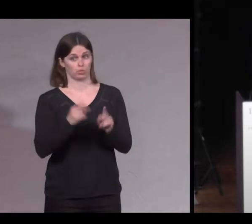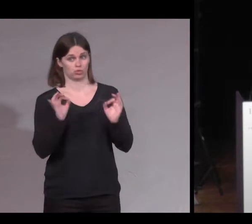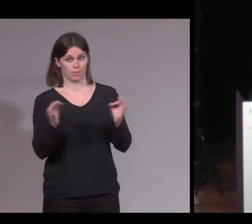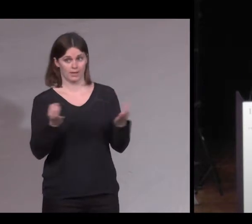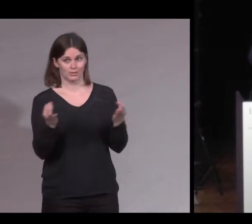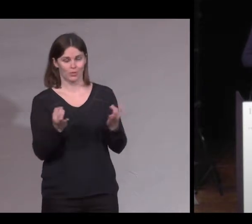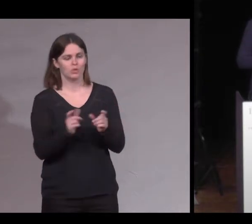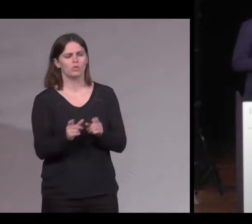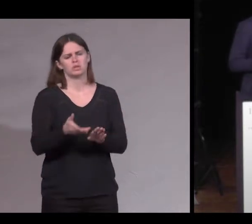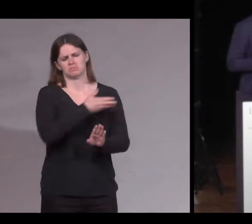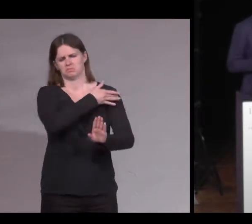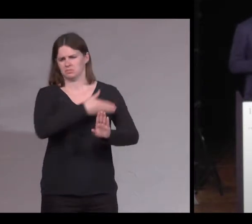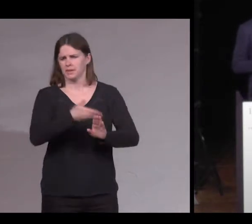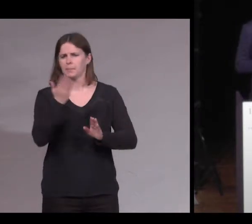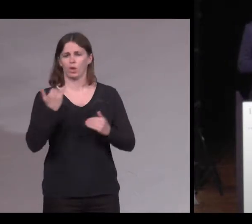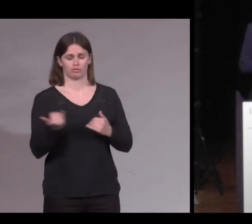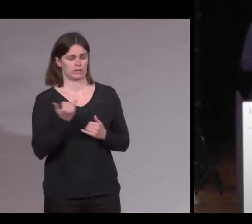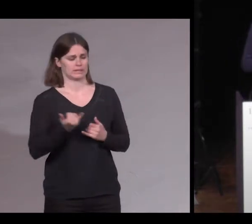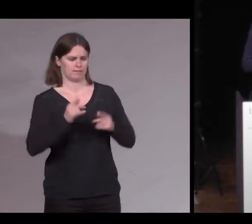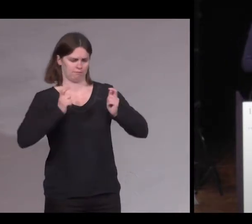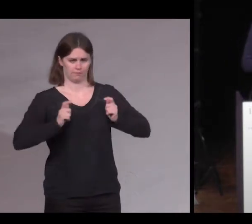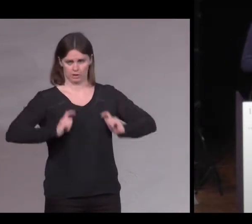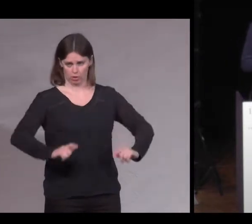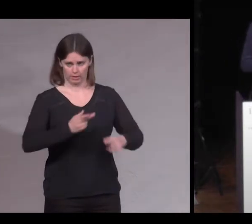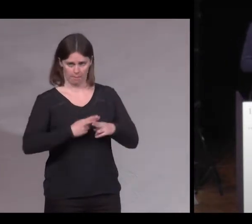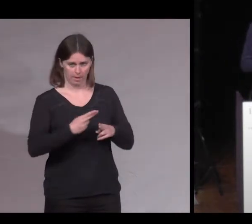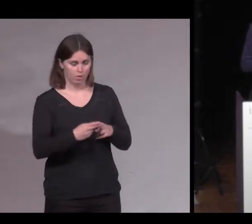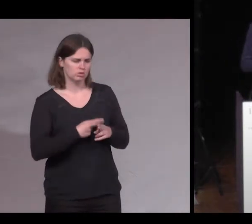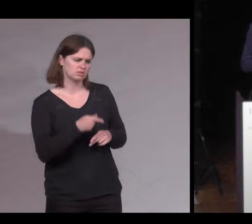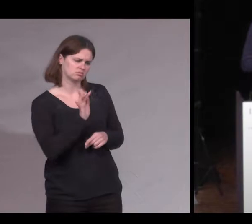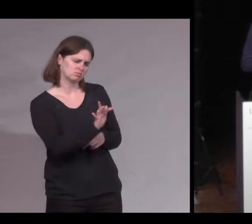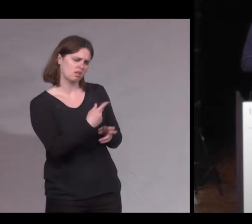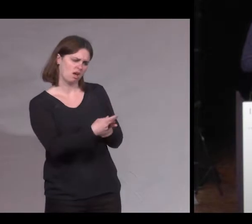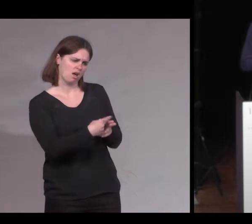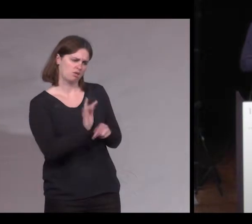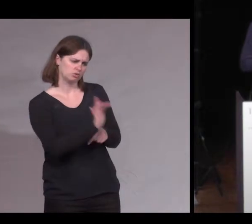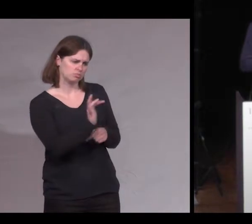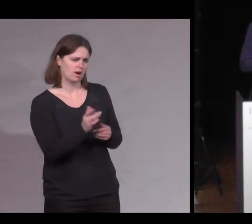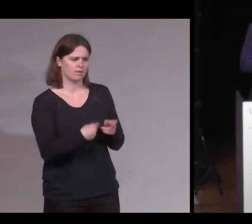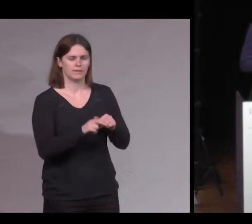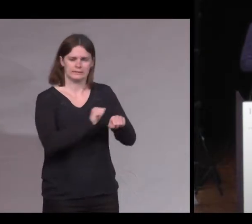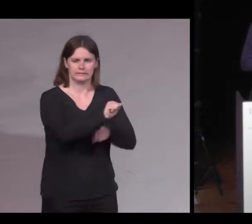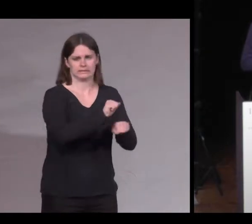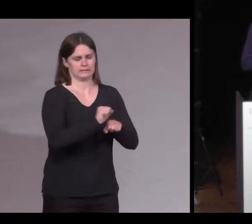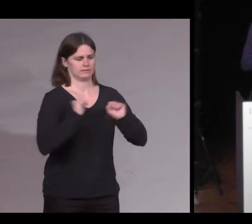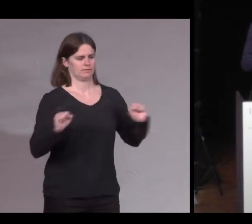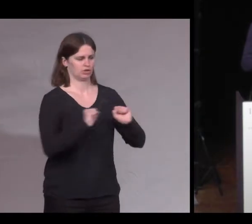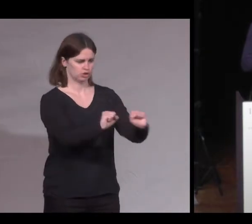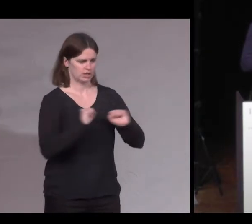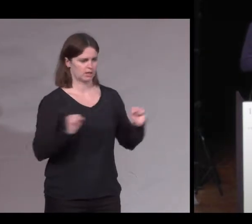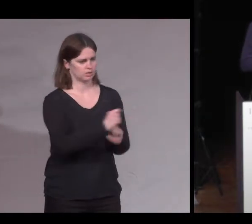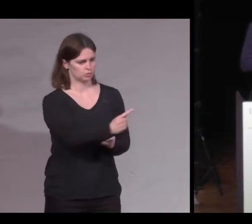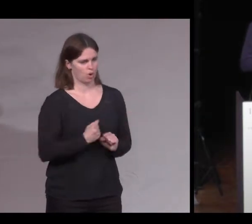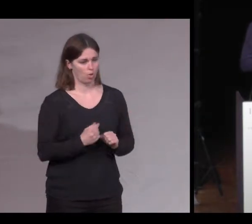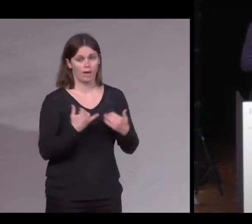stále chybí v českém prostředí, kdy pacient je ten, který určuje svou terapii, ne ten terapeut. Co je důležité,